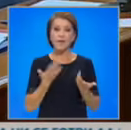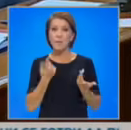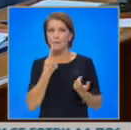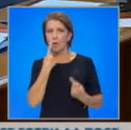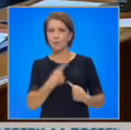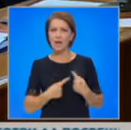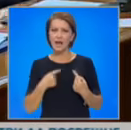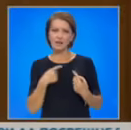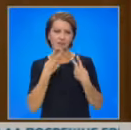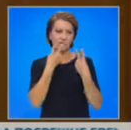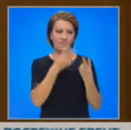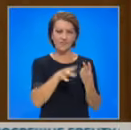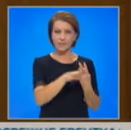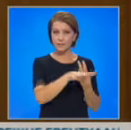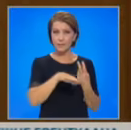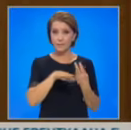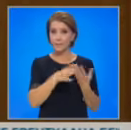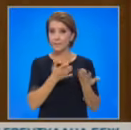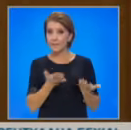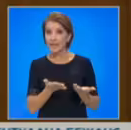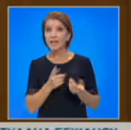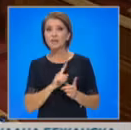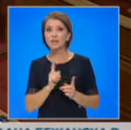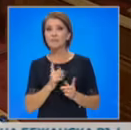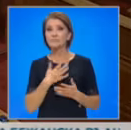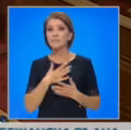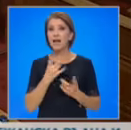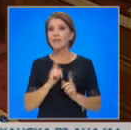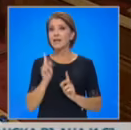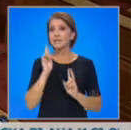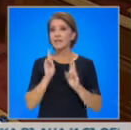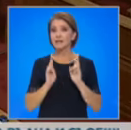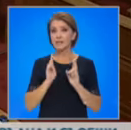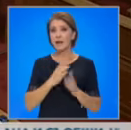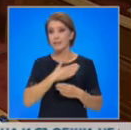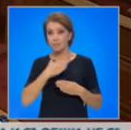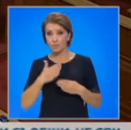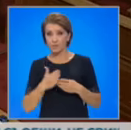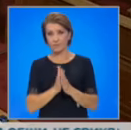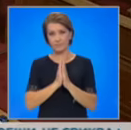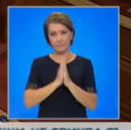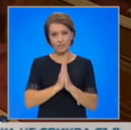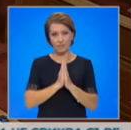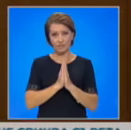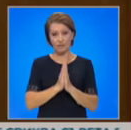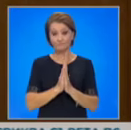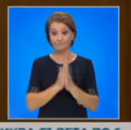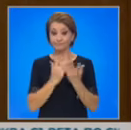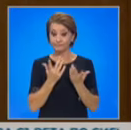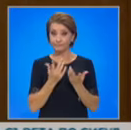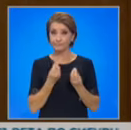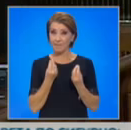ви виждам, поне на първо четене, някакво несъгласие. За последен път ви призоваваме, проявете